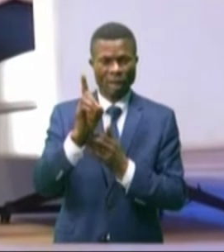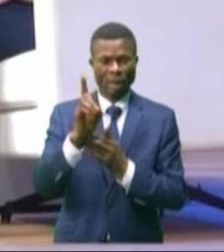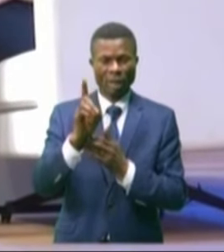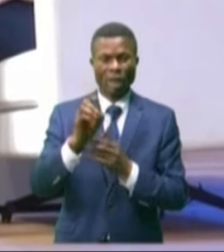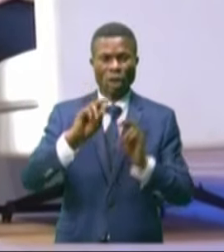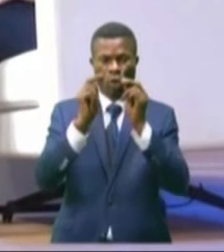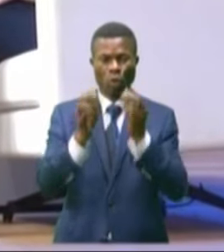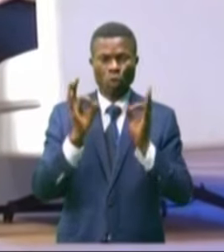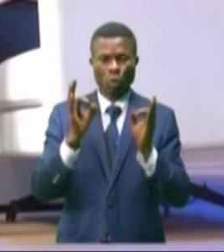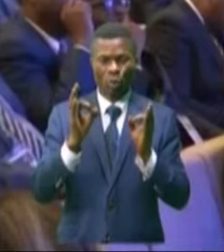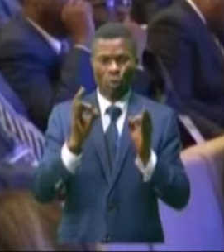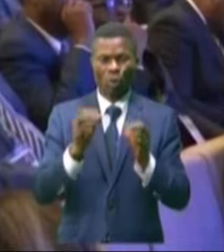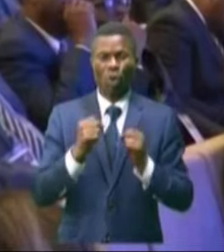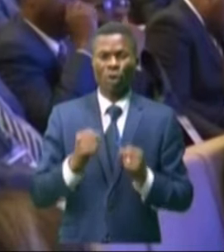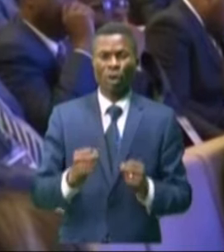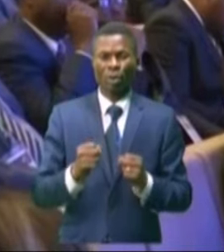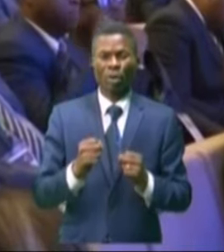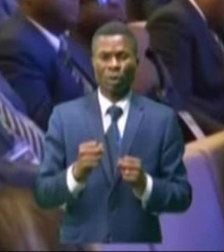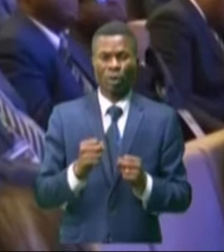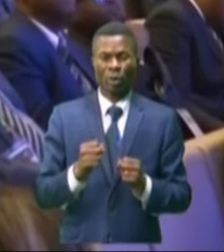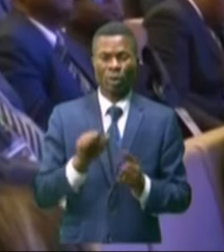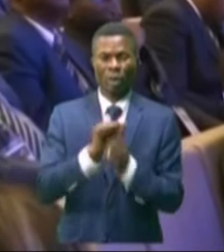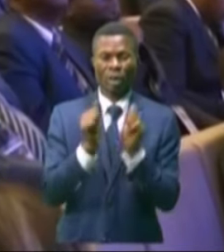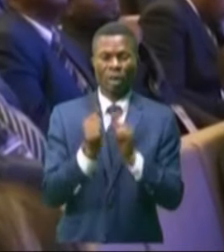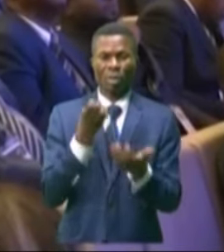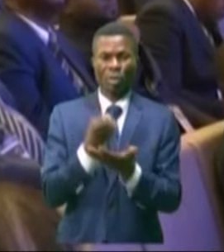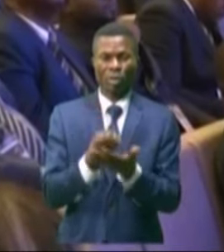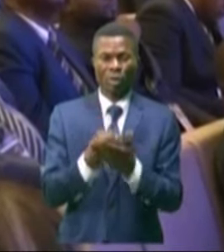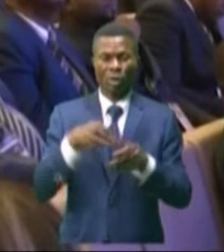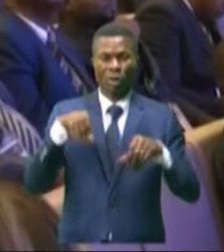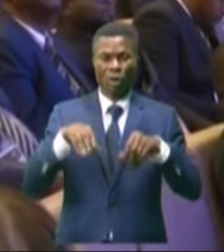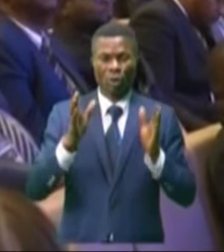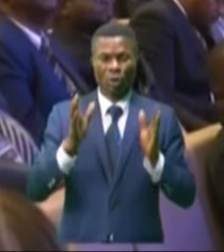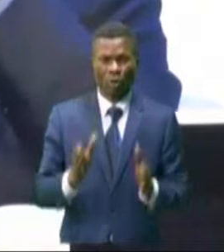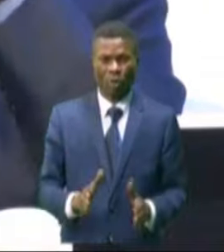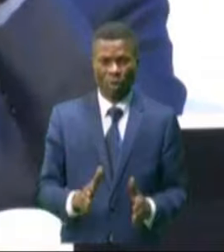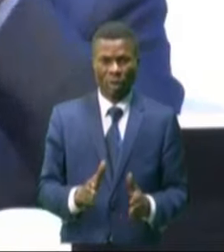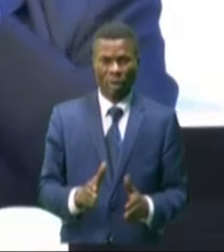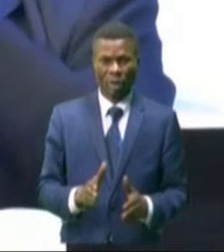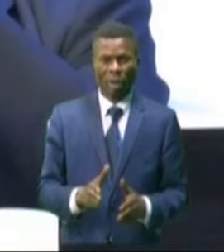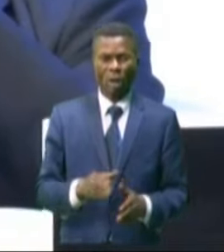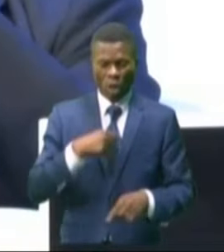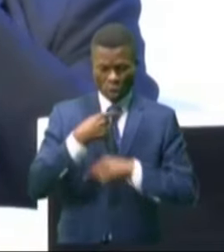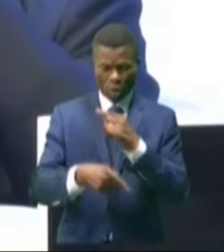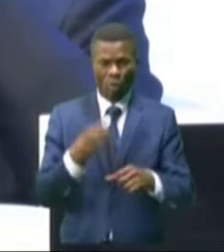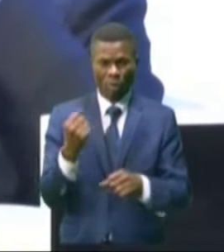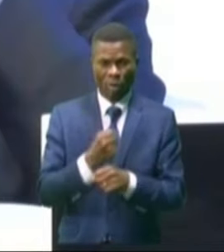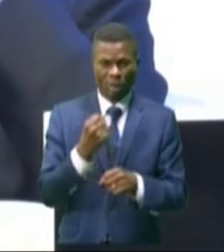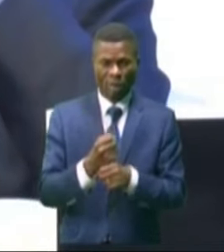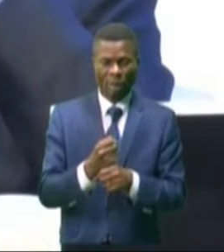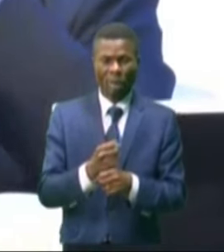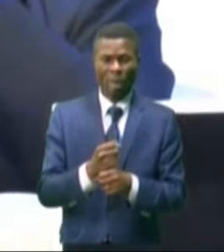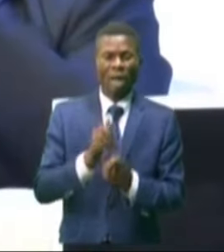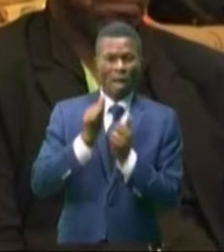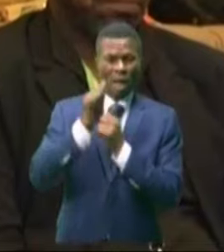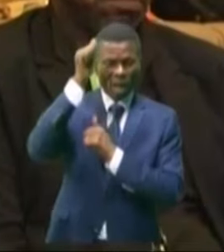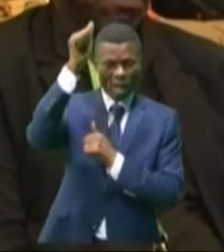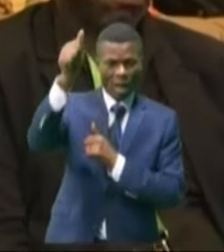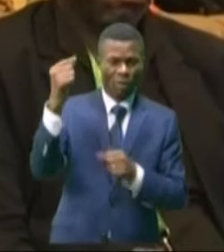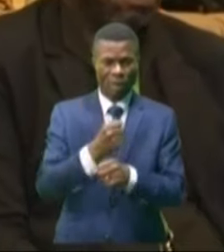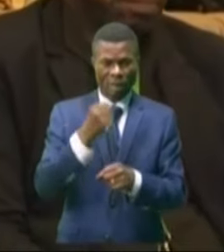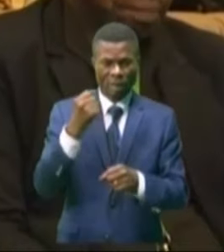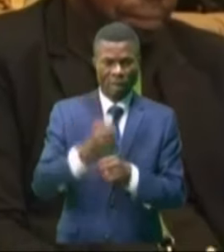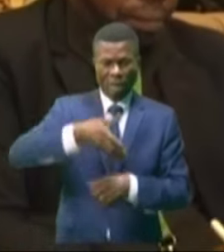dynamique d'efficacité du contexte économique congolais. Il pose donc le jalon du devenir de la profession de